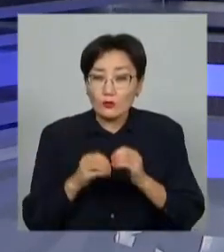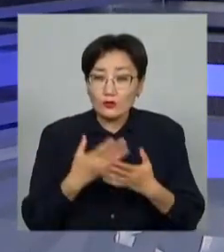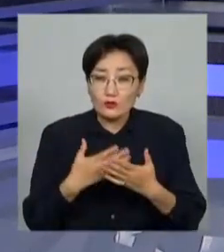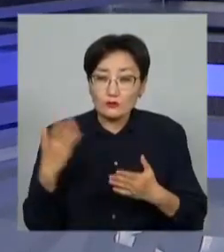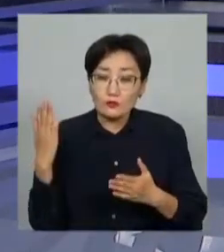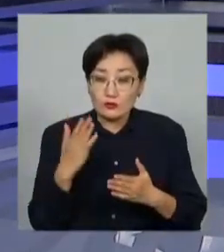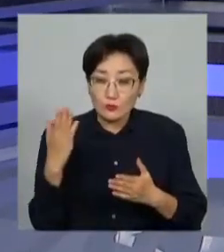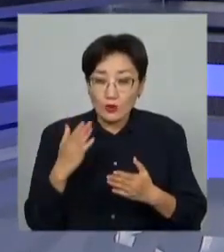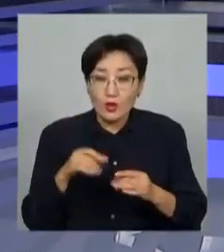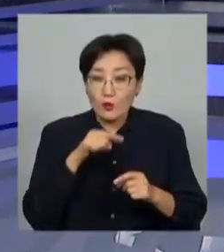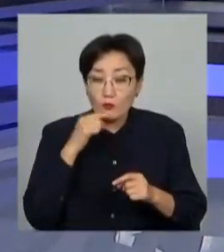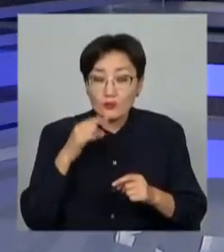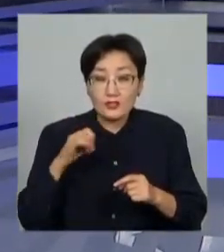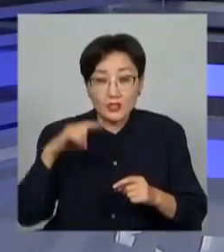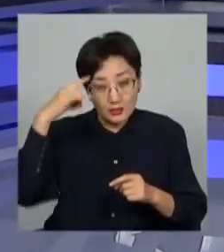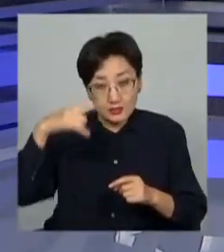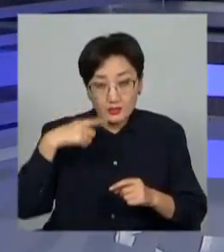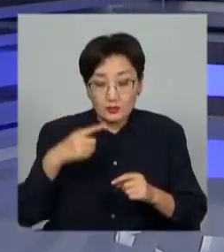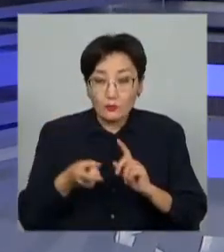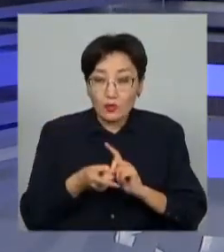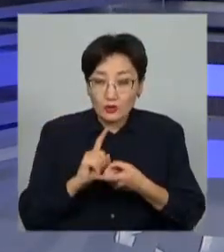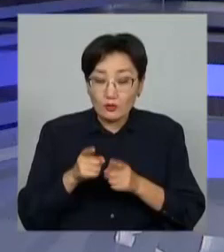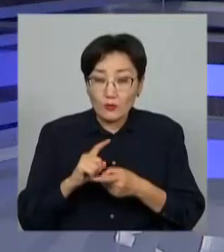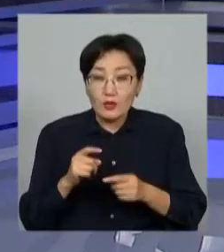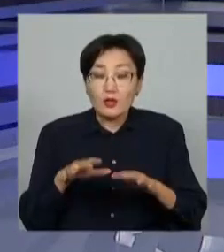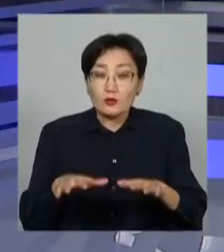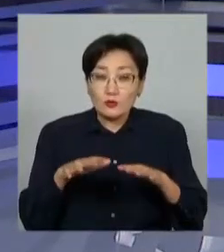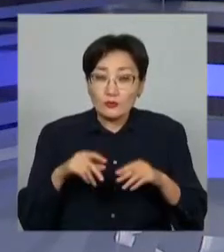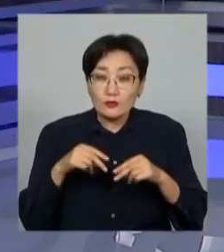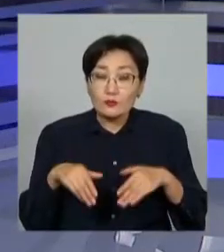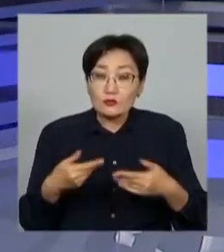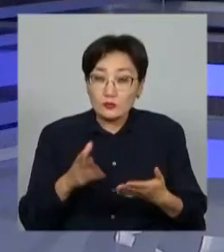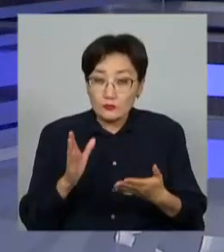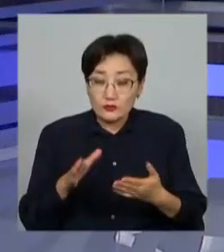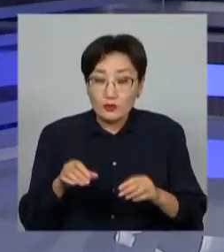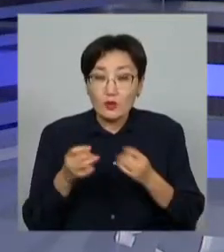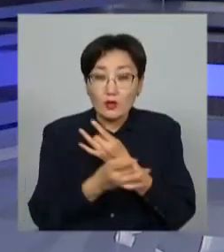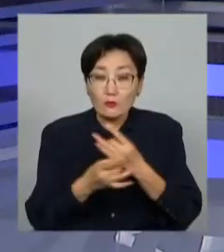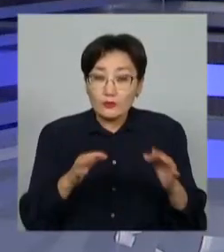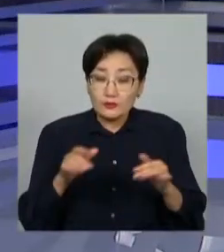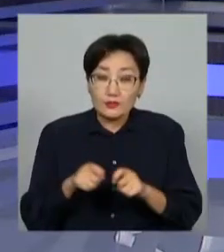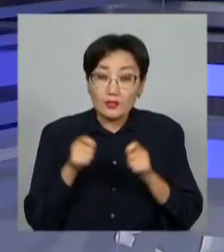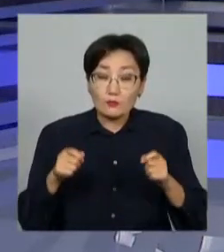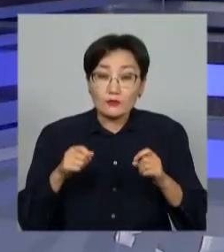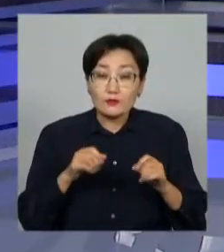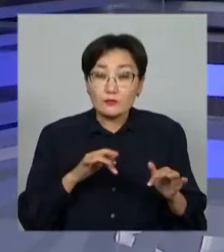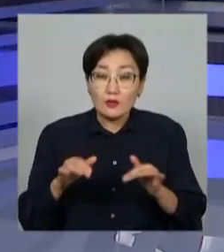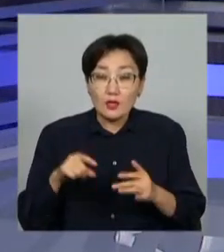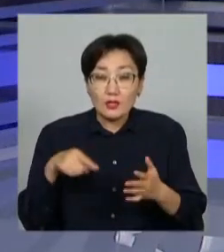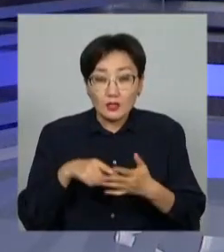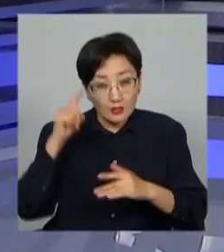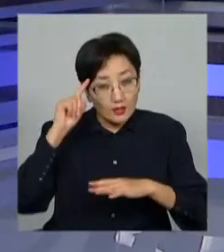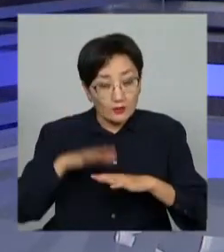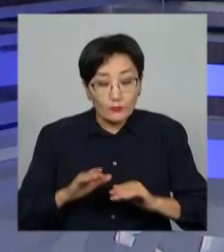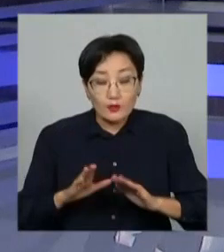кино картинасы орыс және қазақ тілдерінде аударылып, көрермен назарына ұсынылады. Мәдени жиынның ашылу салтанатына қала әкімінің